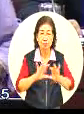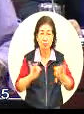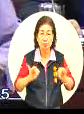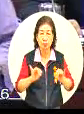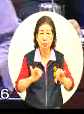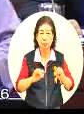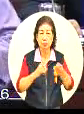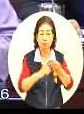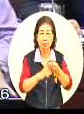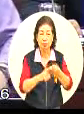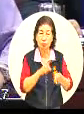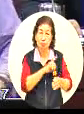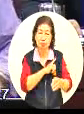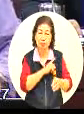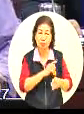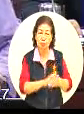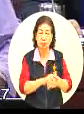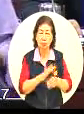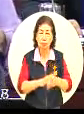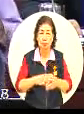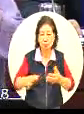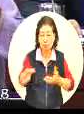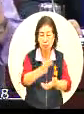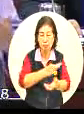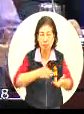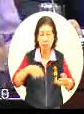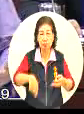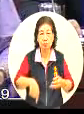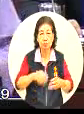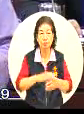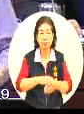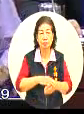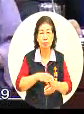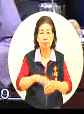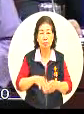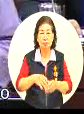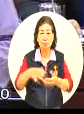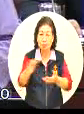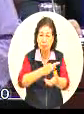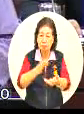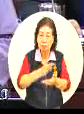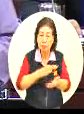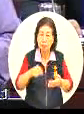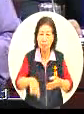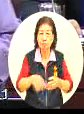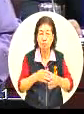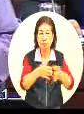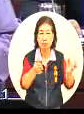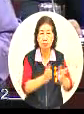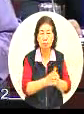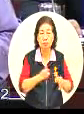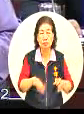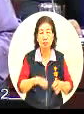当时在征收的部分还是说要跟购买这个部分有很多